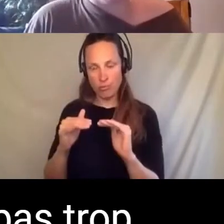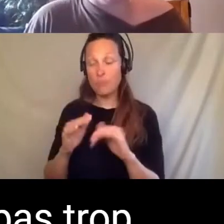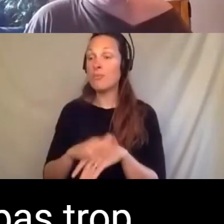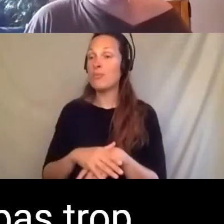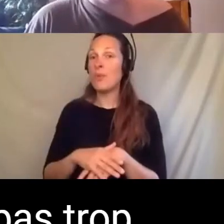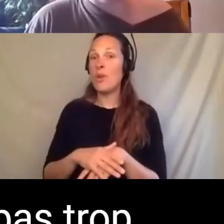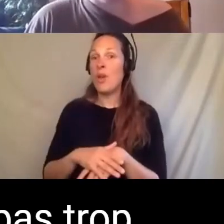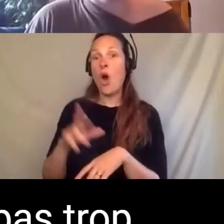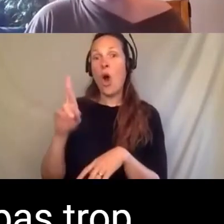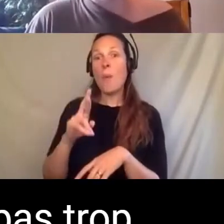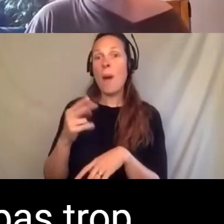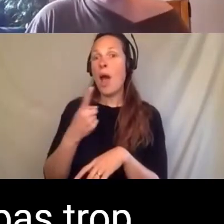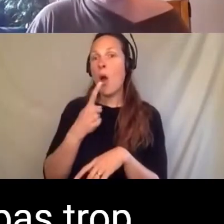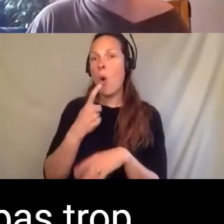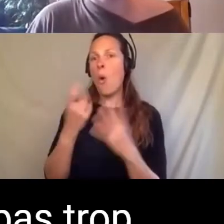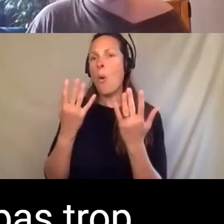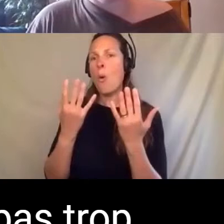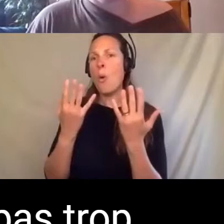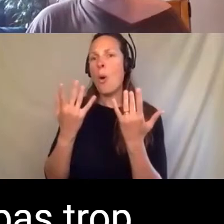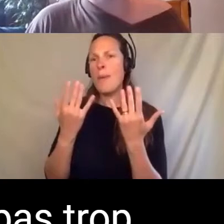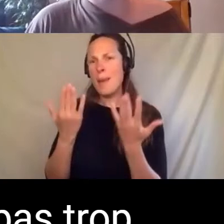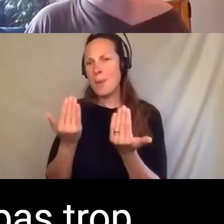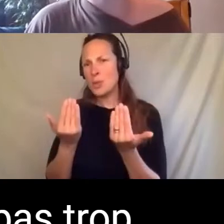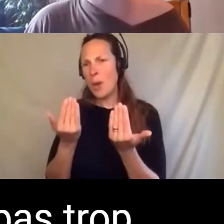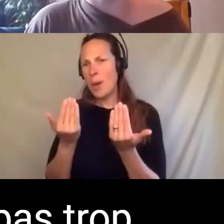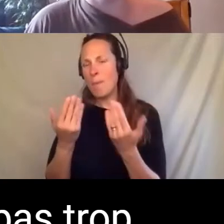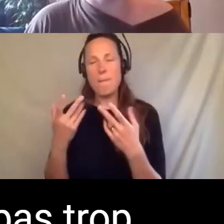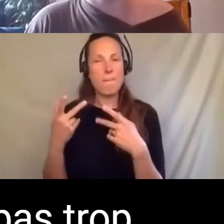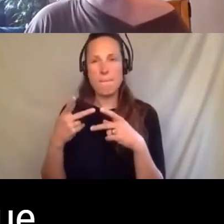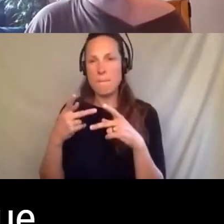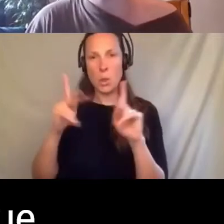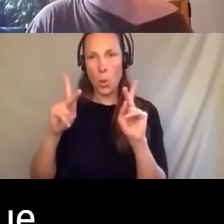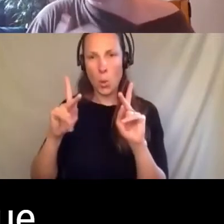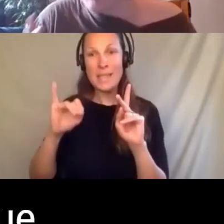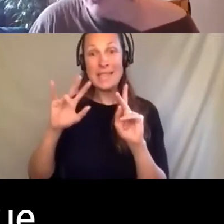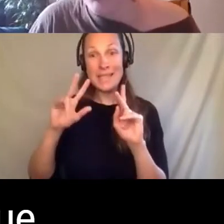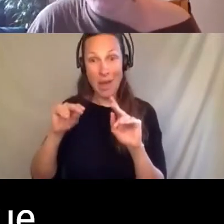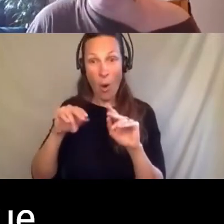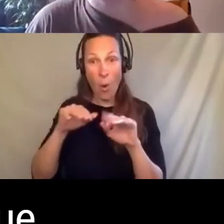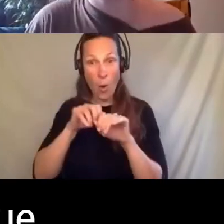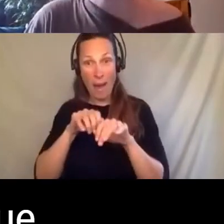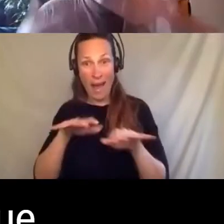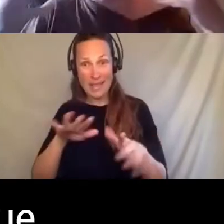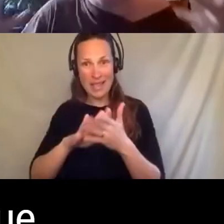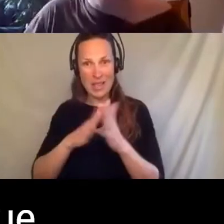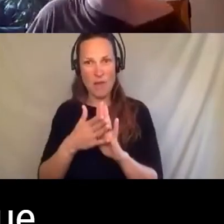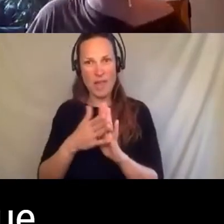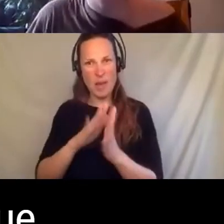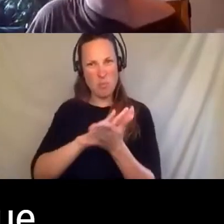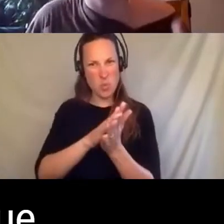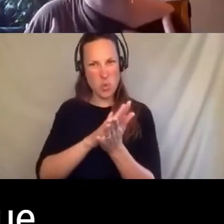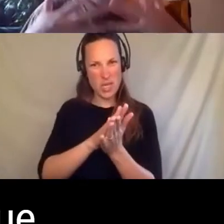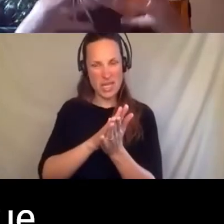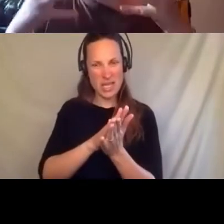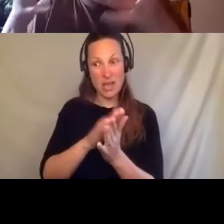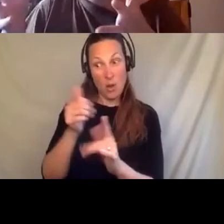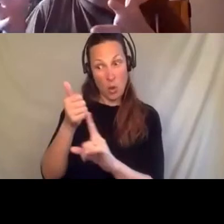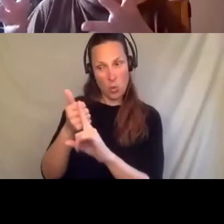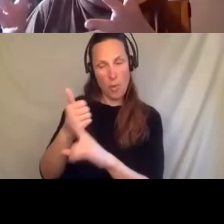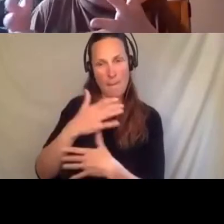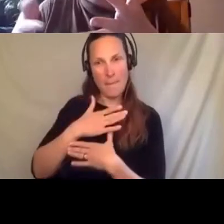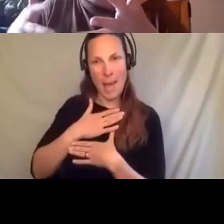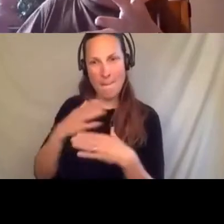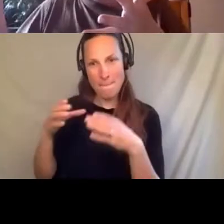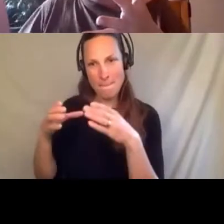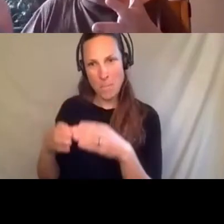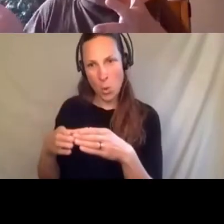Donc, n'arrosez pas trop parce que les racines pourraient pourrir. Alors, il va être content en pot parce que, comme on l'a mentionné tantôt, quand c'est